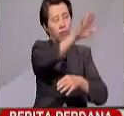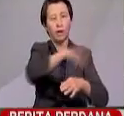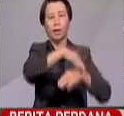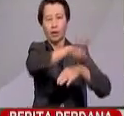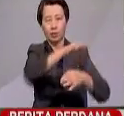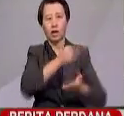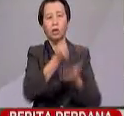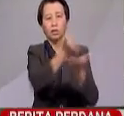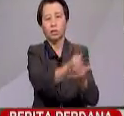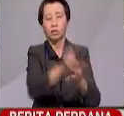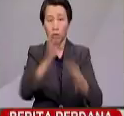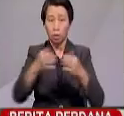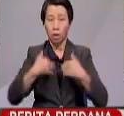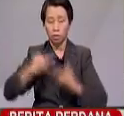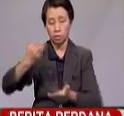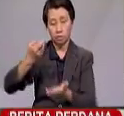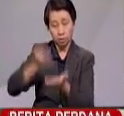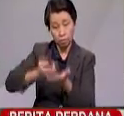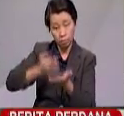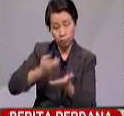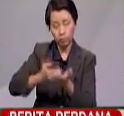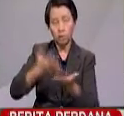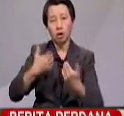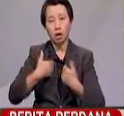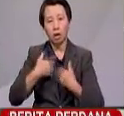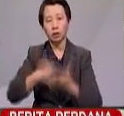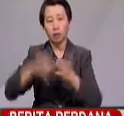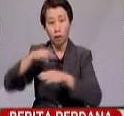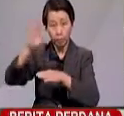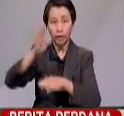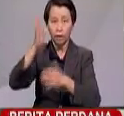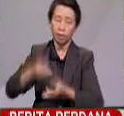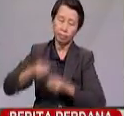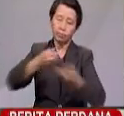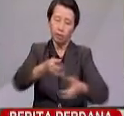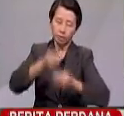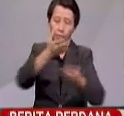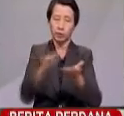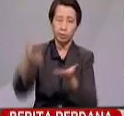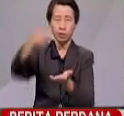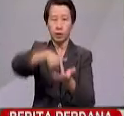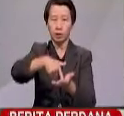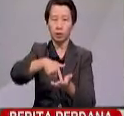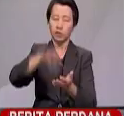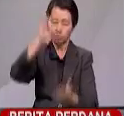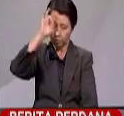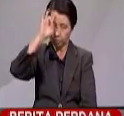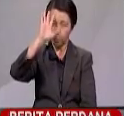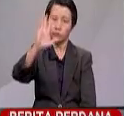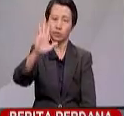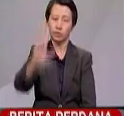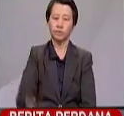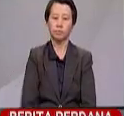rezeki, kalau ada kata rezeki Allah bagi lebih lagi, kita akan bagi lagi. Kita tak tahu insyaAllah.